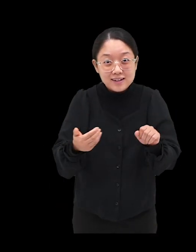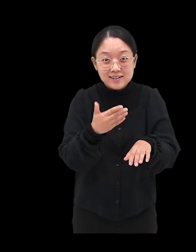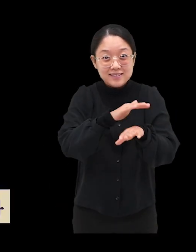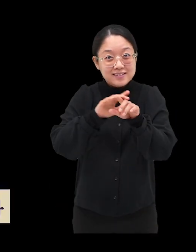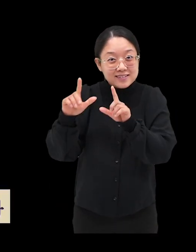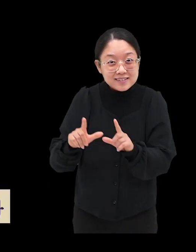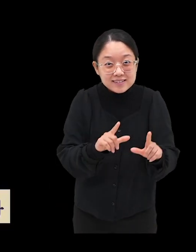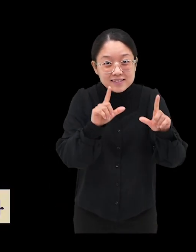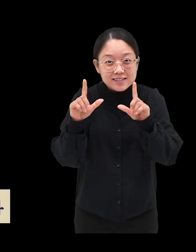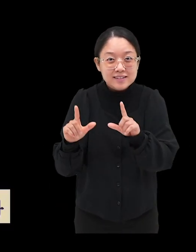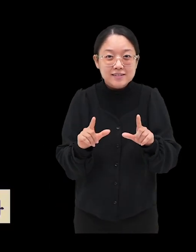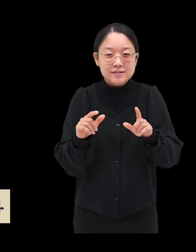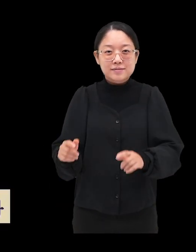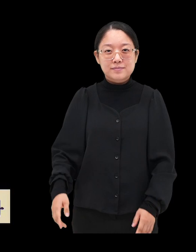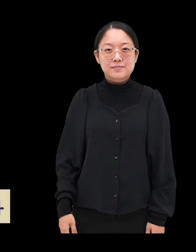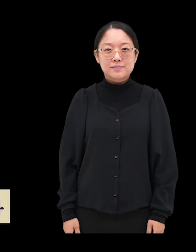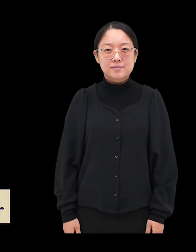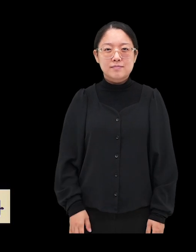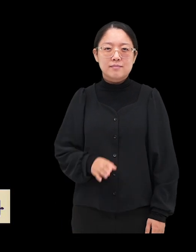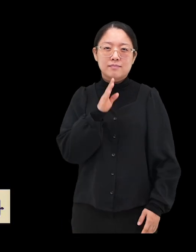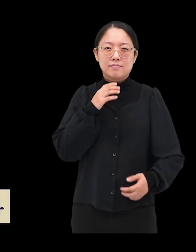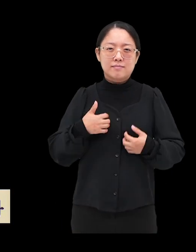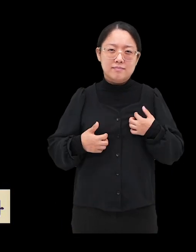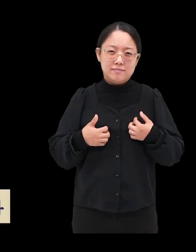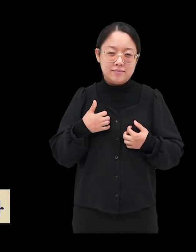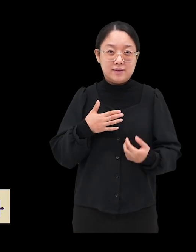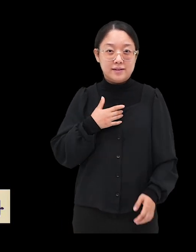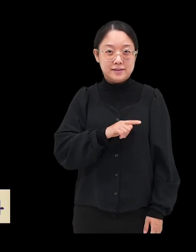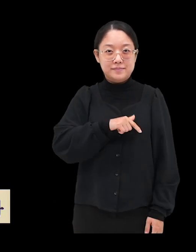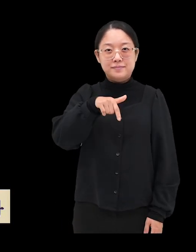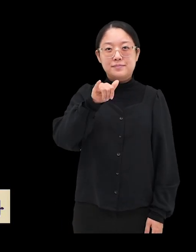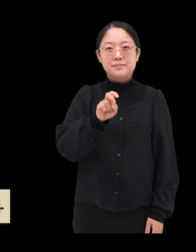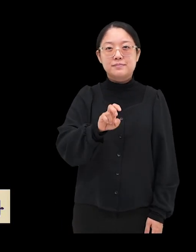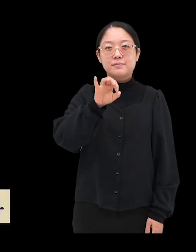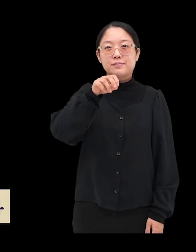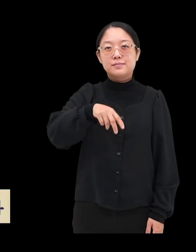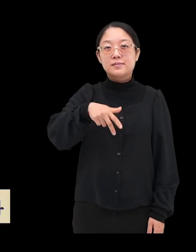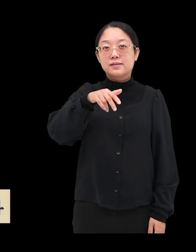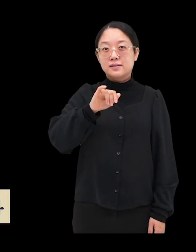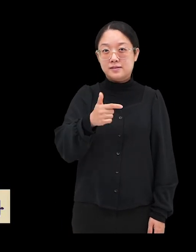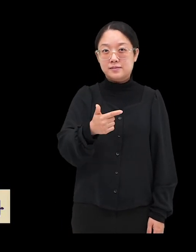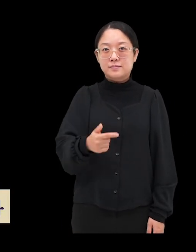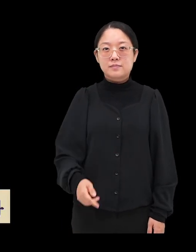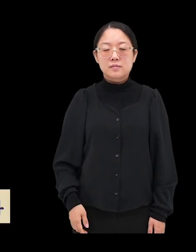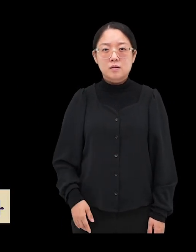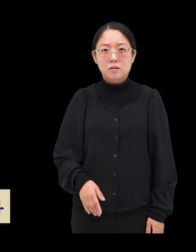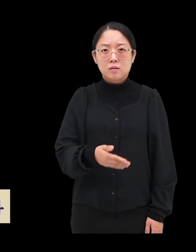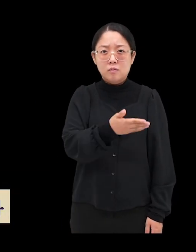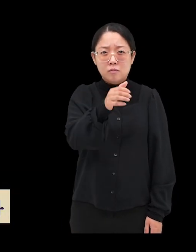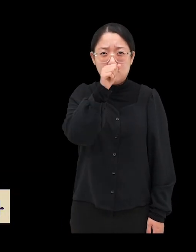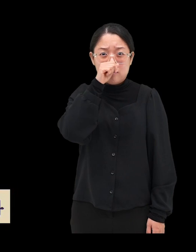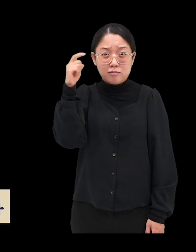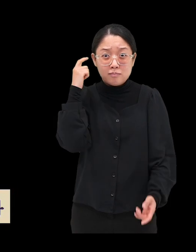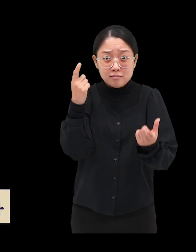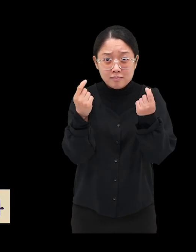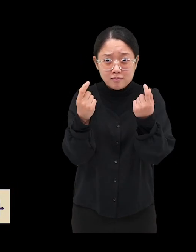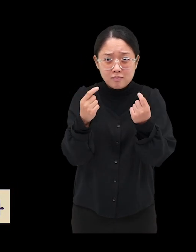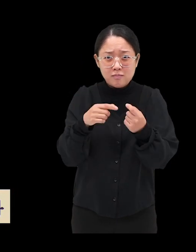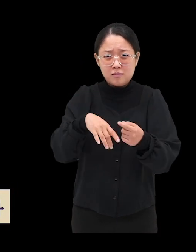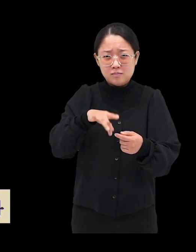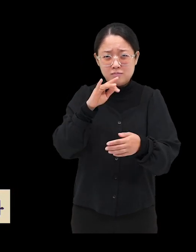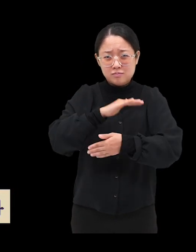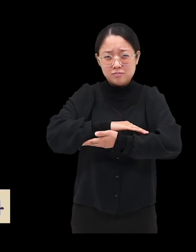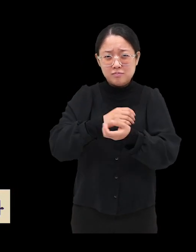안녕하세요, 여러분. 잘 지내시죠? 네, 반갑습니다. 김유진입니다. 여러분들 좋은 소식